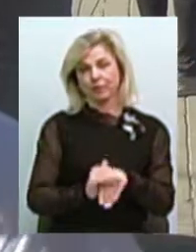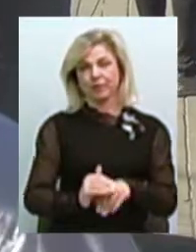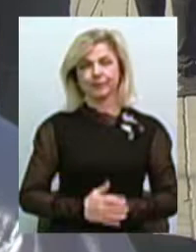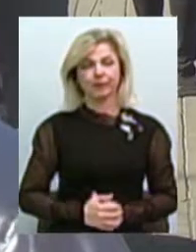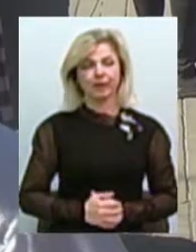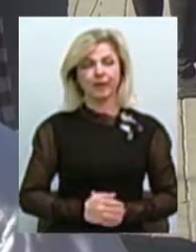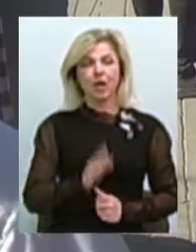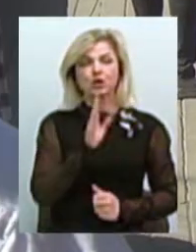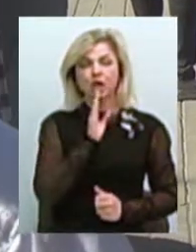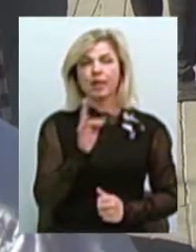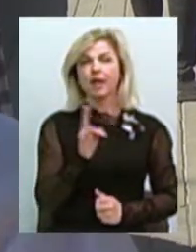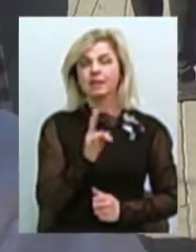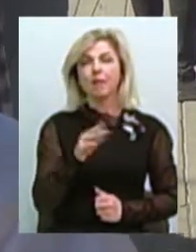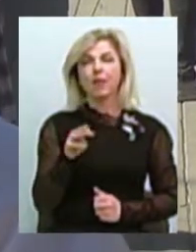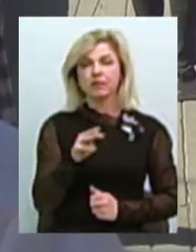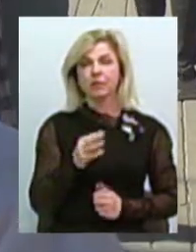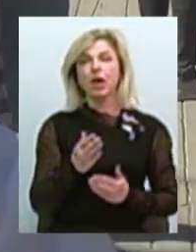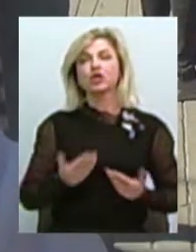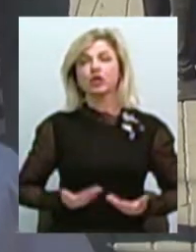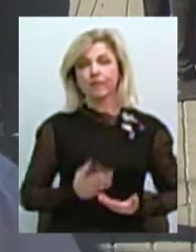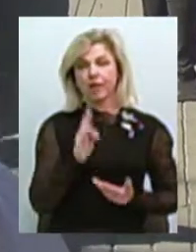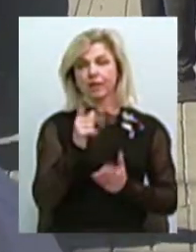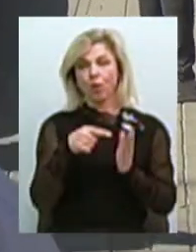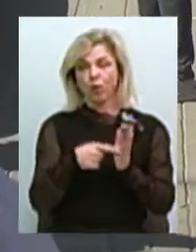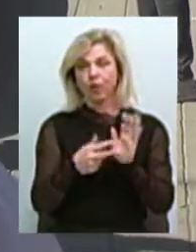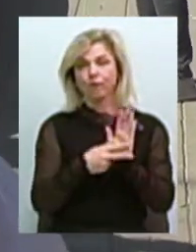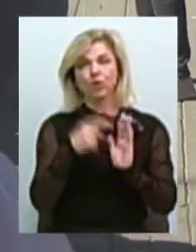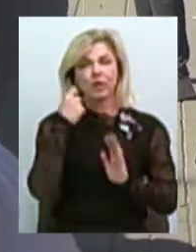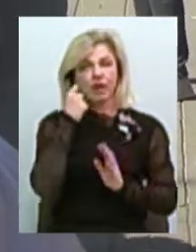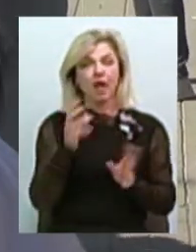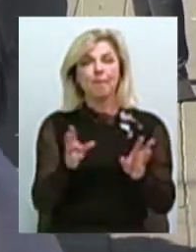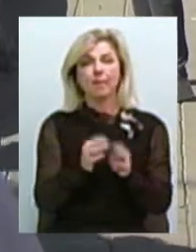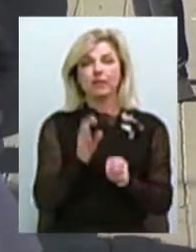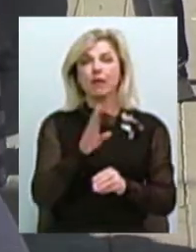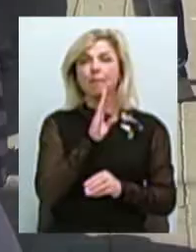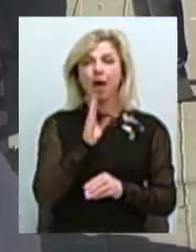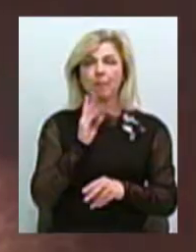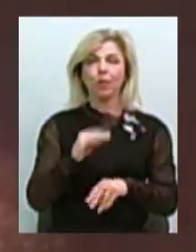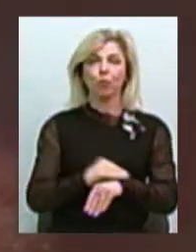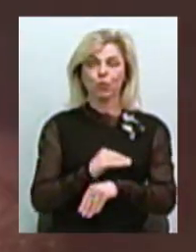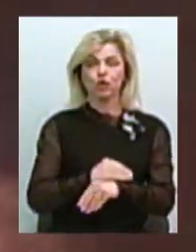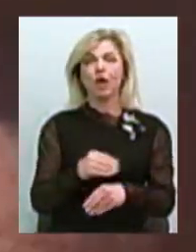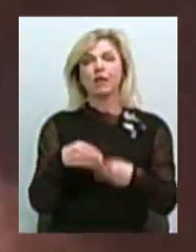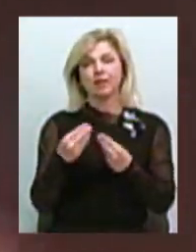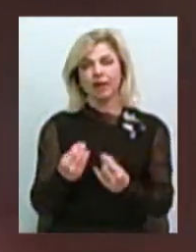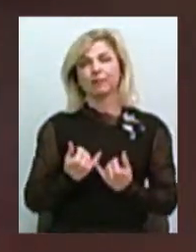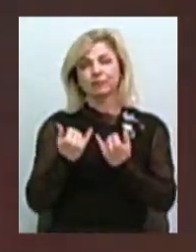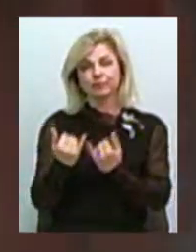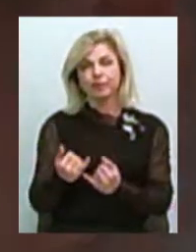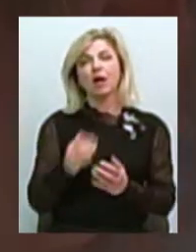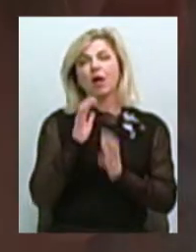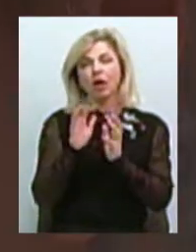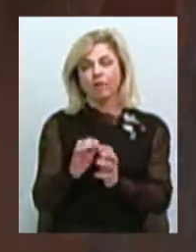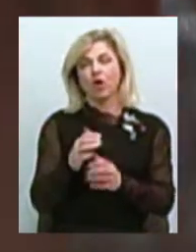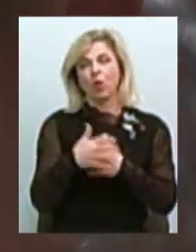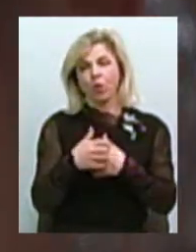Анастасія Марципан живе у Миколаєві 8 років. Разом з матір'ю та чоловіком дає притулок травмованим котам і собакам. Тварин лікують та залишають жити